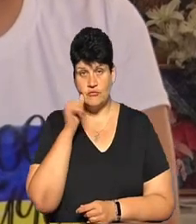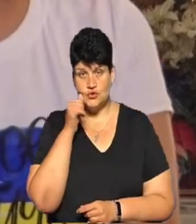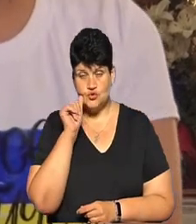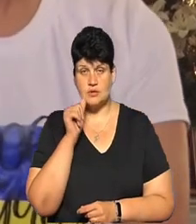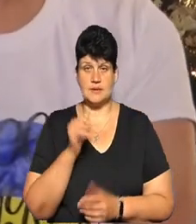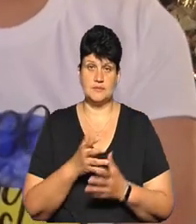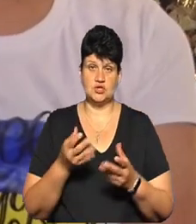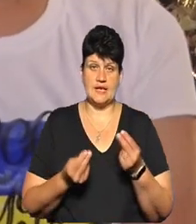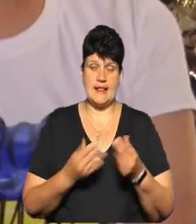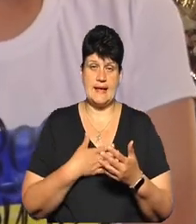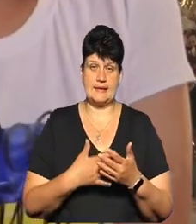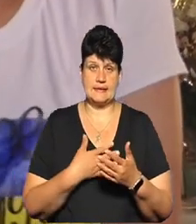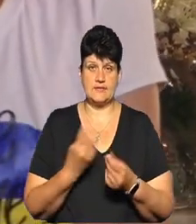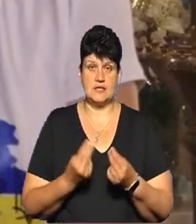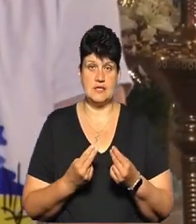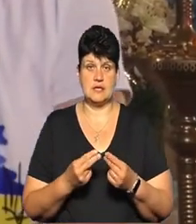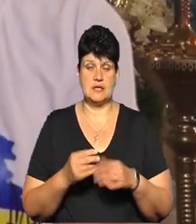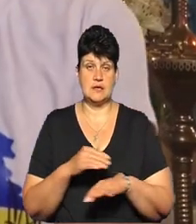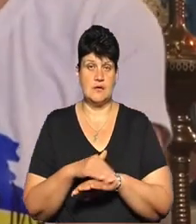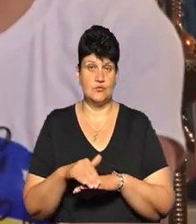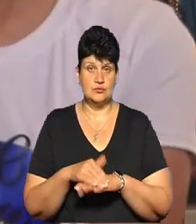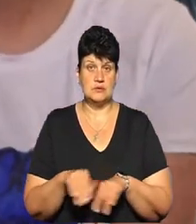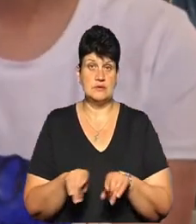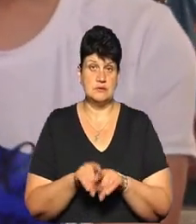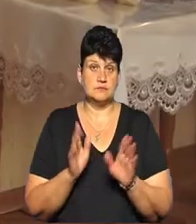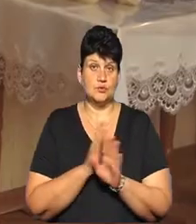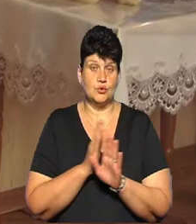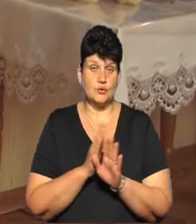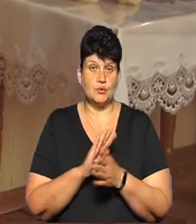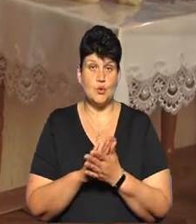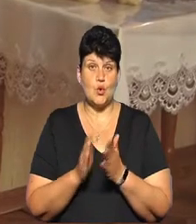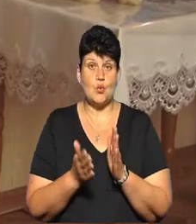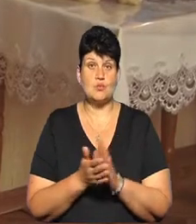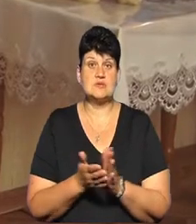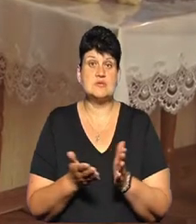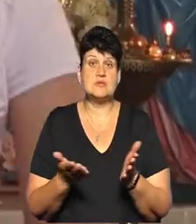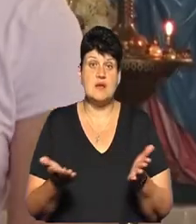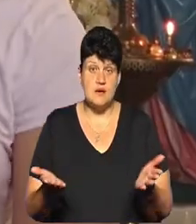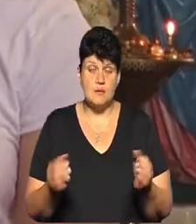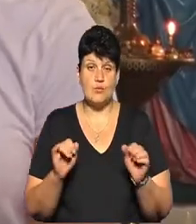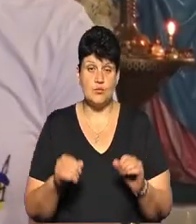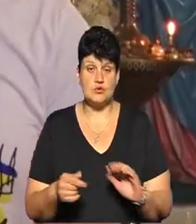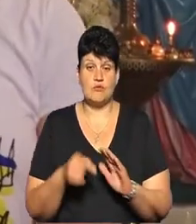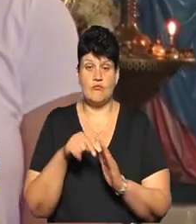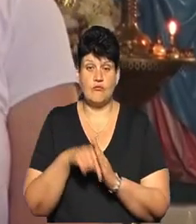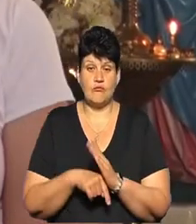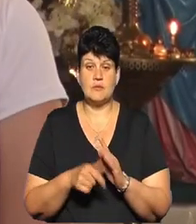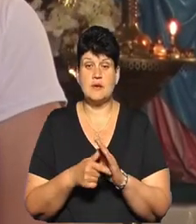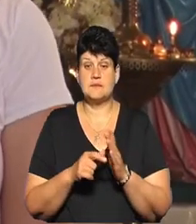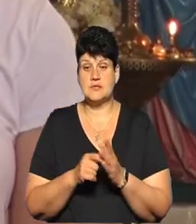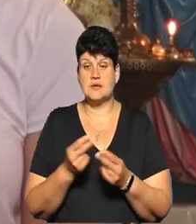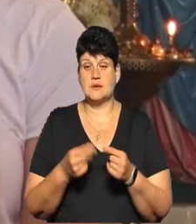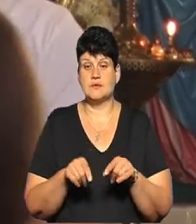ігри саме на дворі, але так як за погодних обставин ми можемо бути в приміщенні, і тому ми граємо таку гру, от якраз